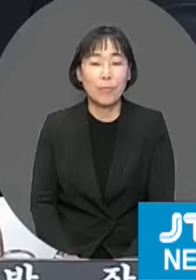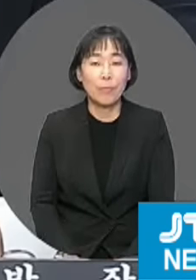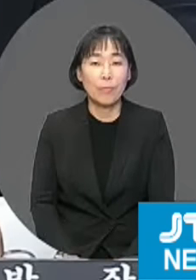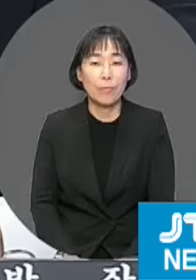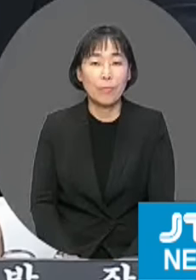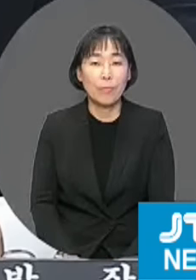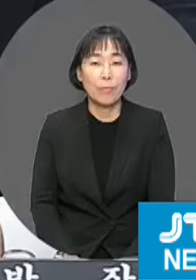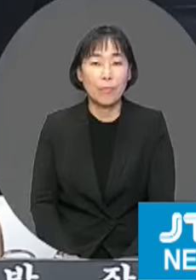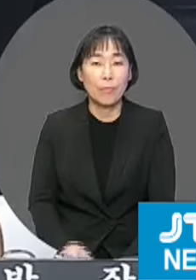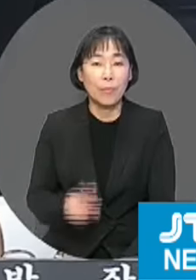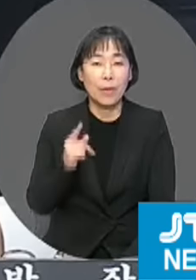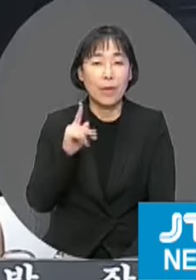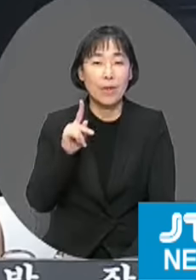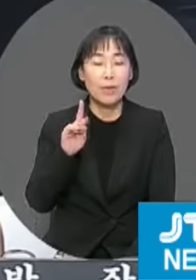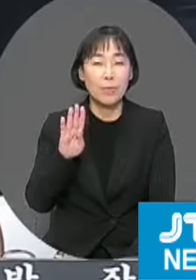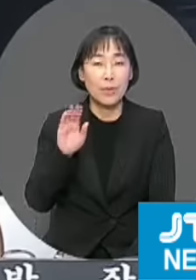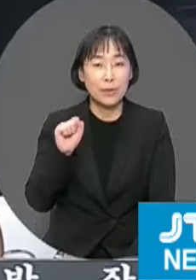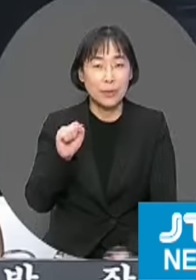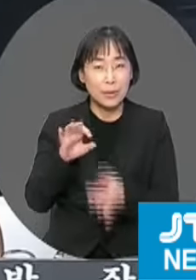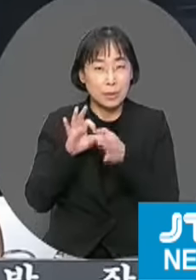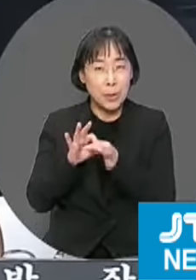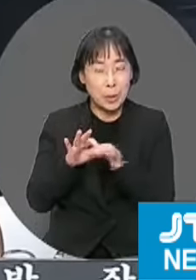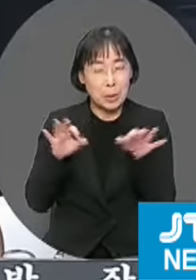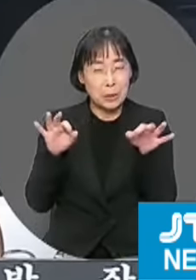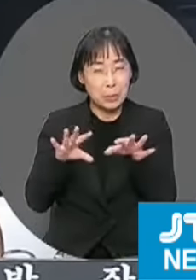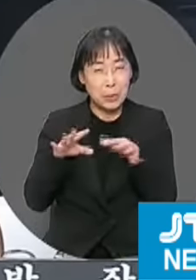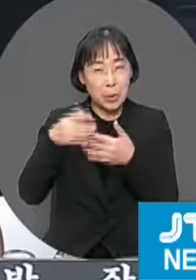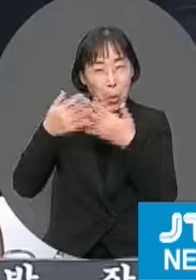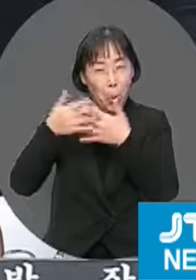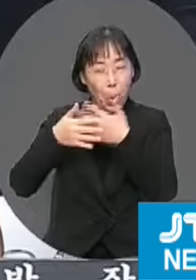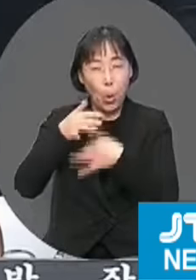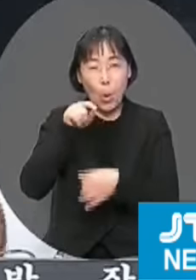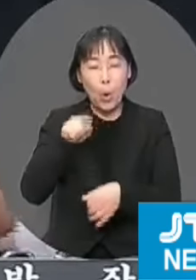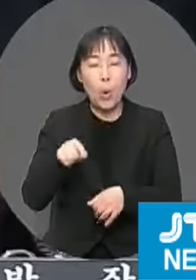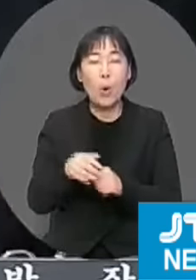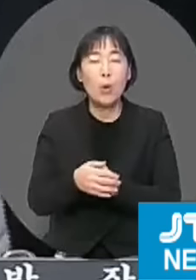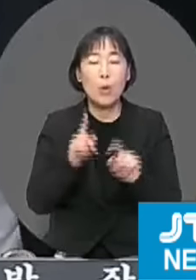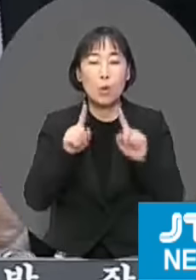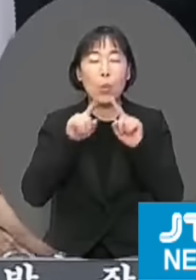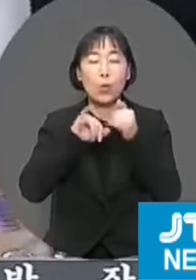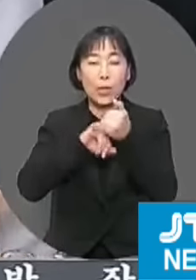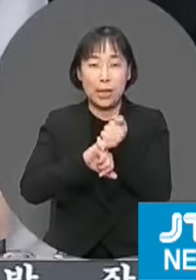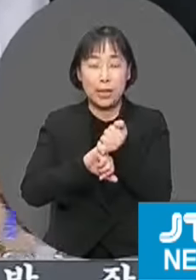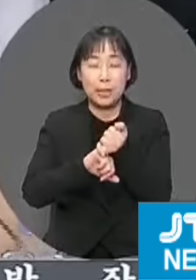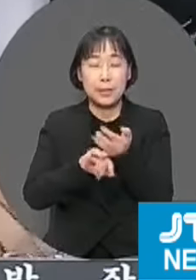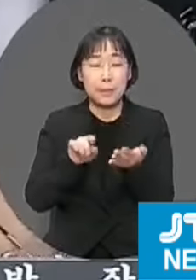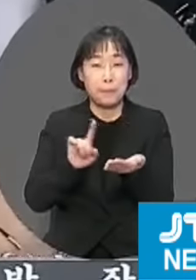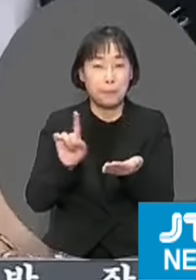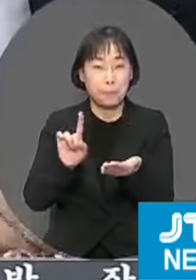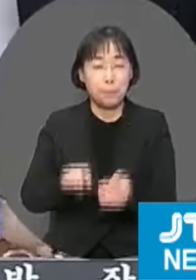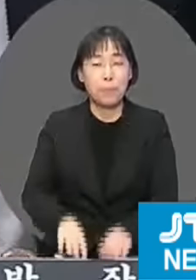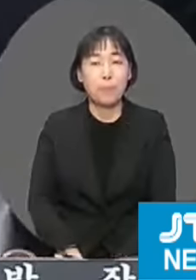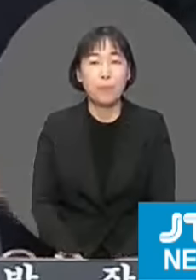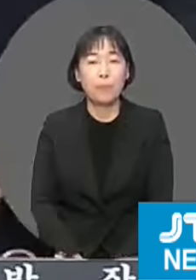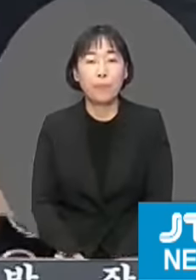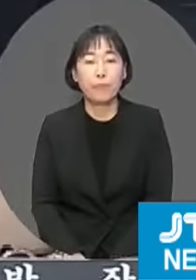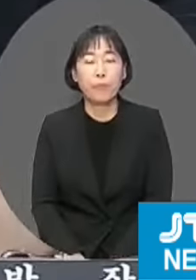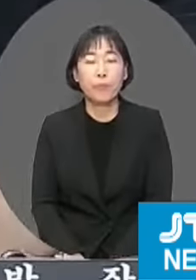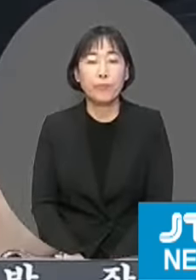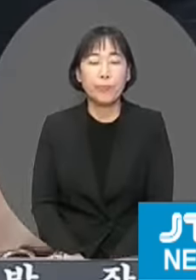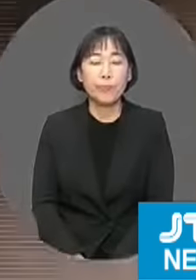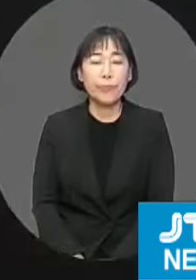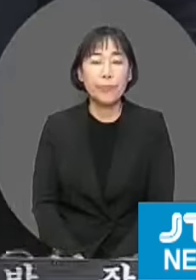거? 제가 모르는 사람. 예, 그게 KBS 관련 공약이었는데요. 먼저 뭐 지금 자료 보여주시는